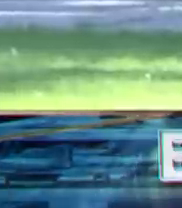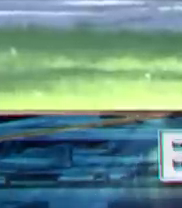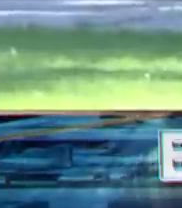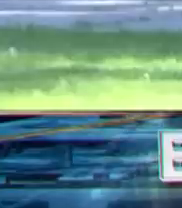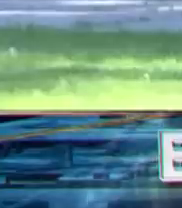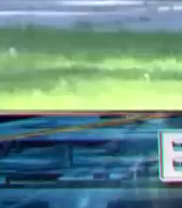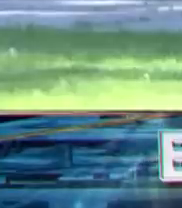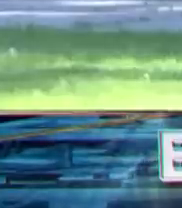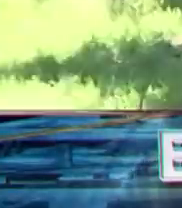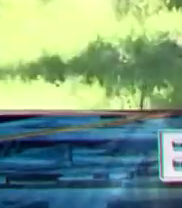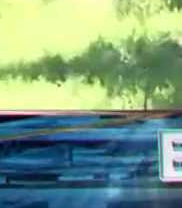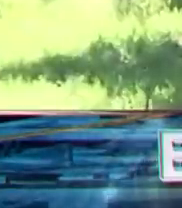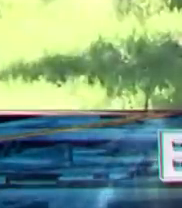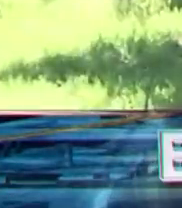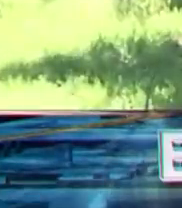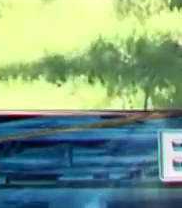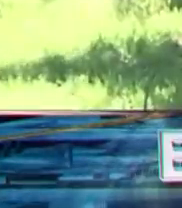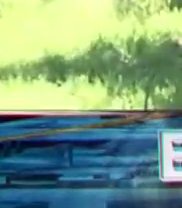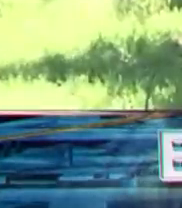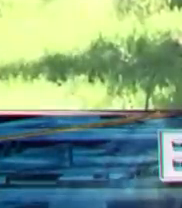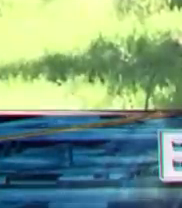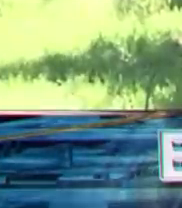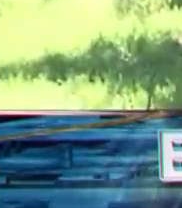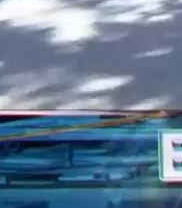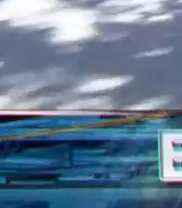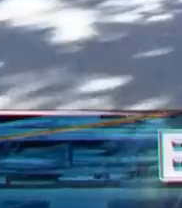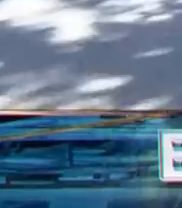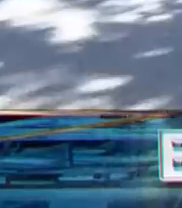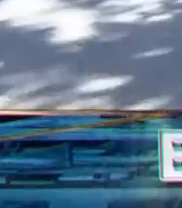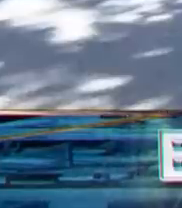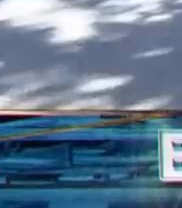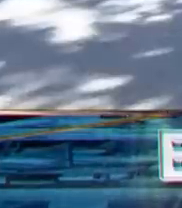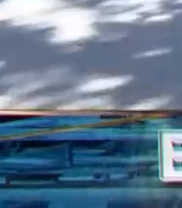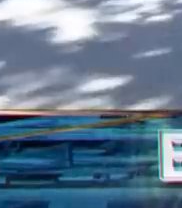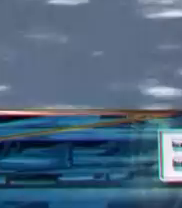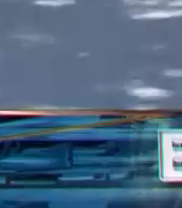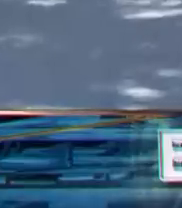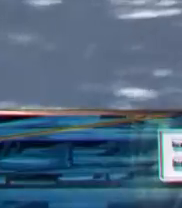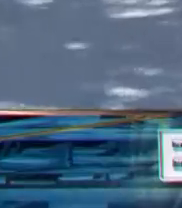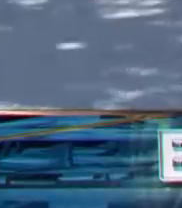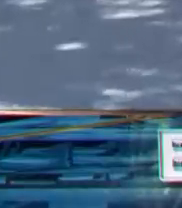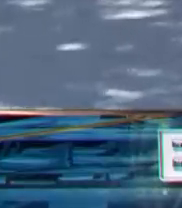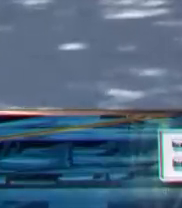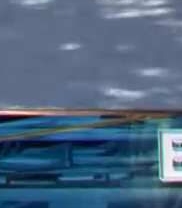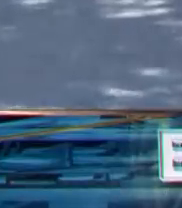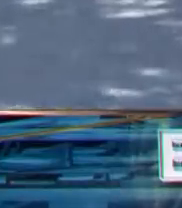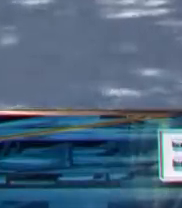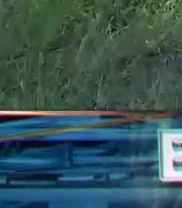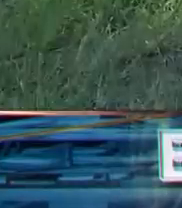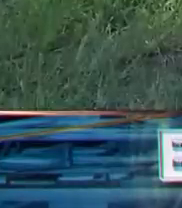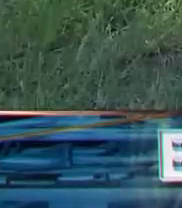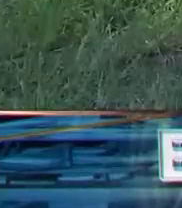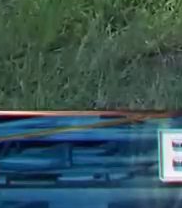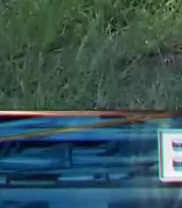Жетісулық боксшылар күзде өтер республикалық біріншілікке дайындық үстінде. Аймақтың намысын қорғаған былғары қолғап шеберлерінің бір тобы